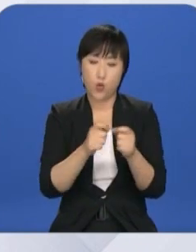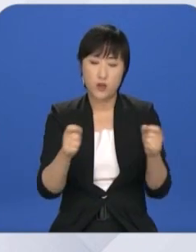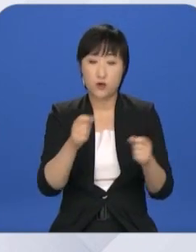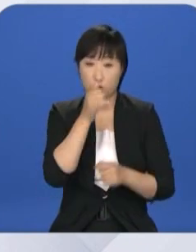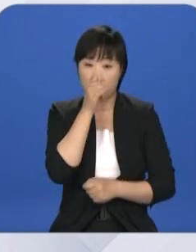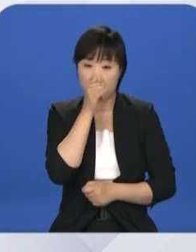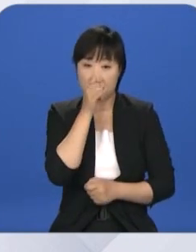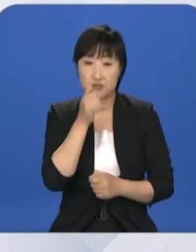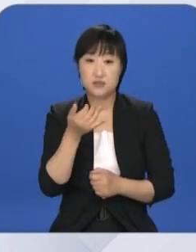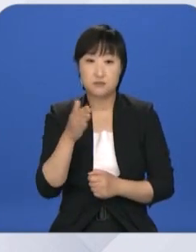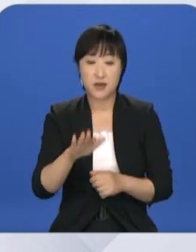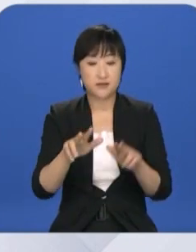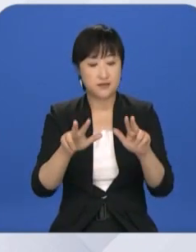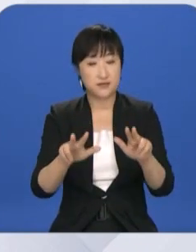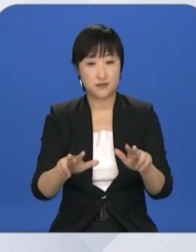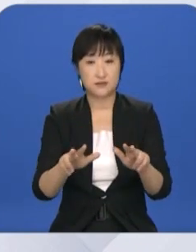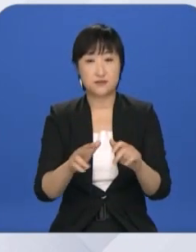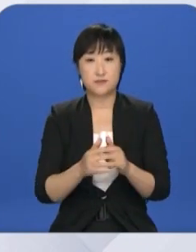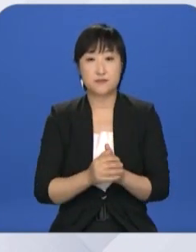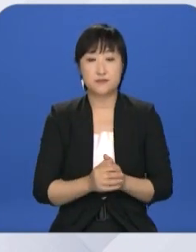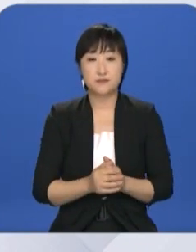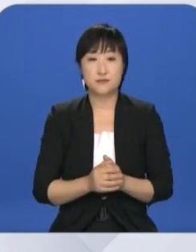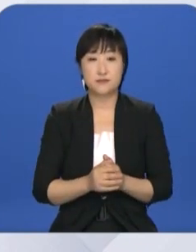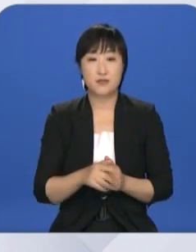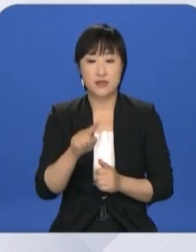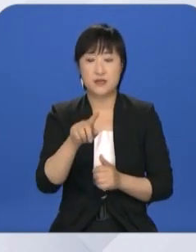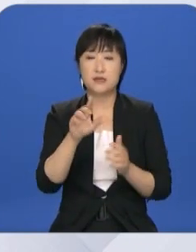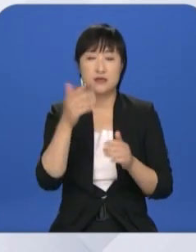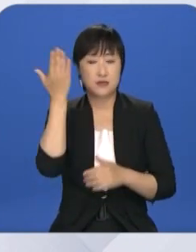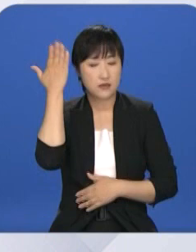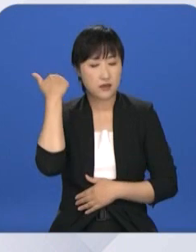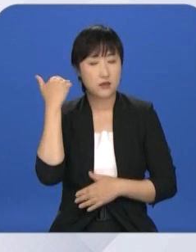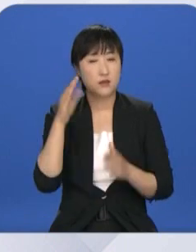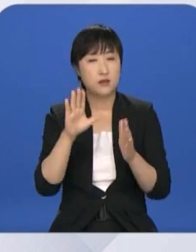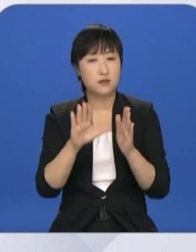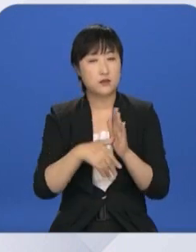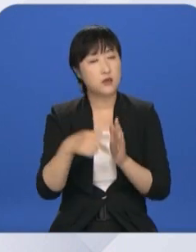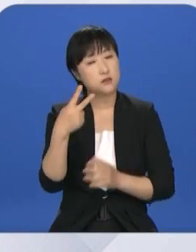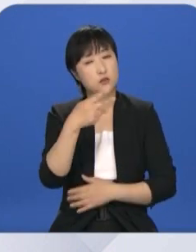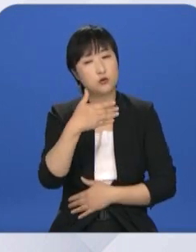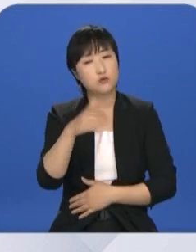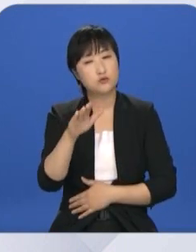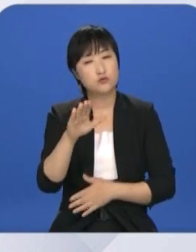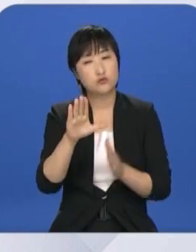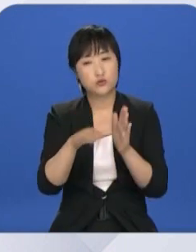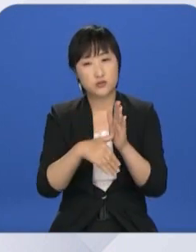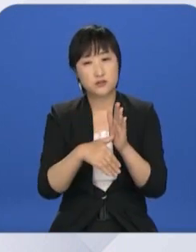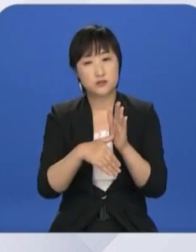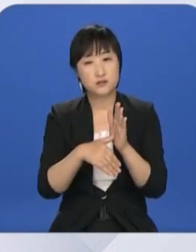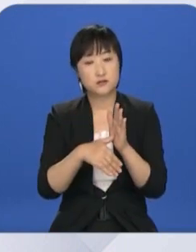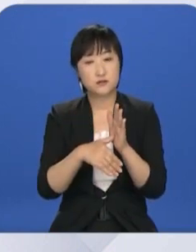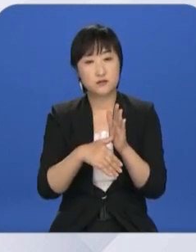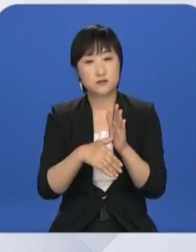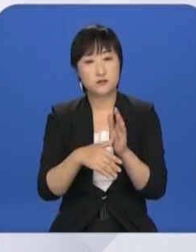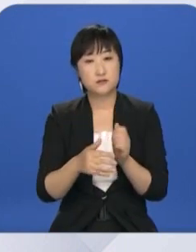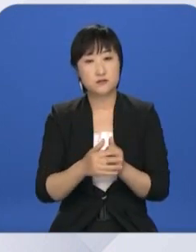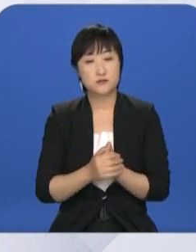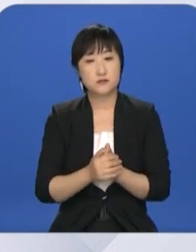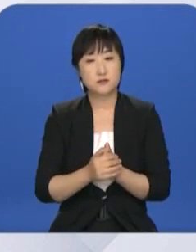것도 있고 하는데 지금 그 당시 2009년도에